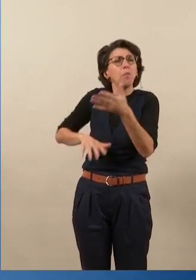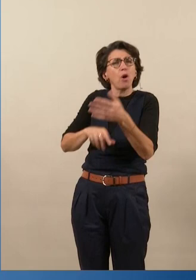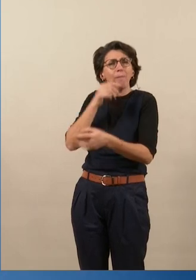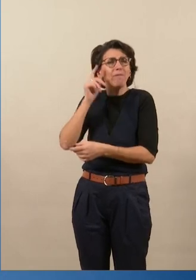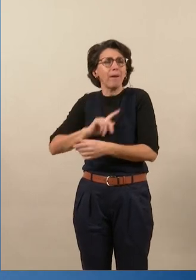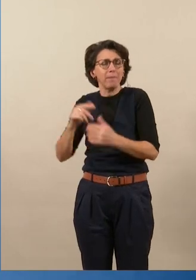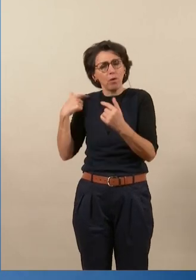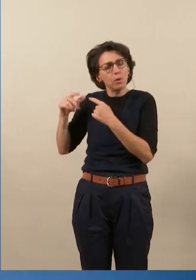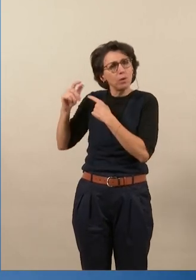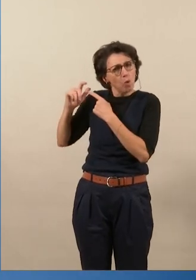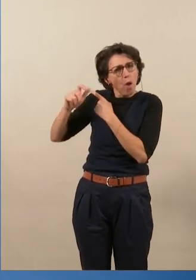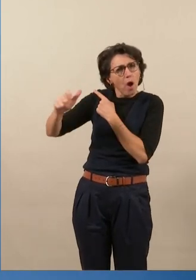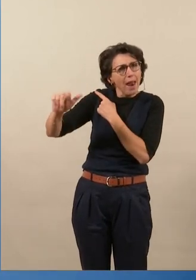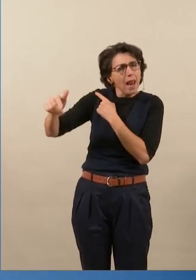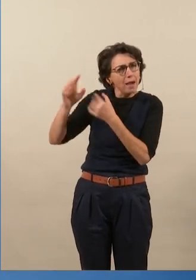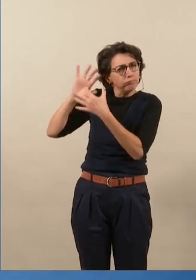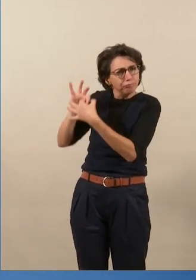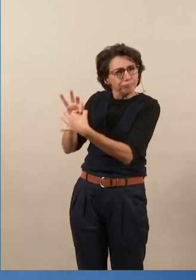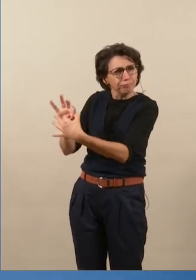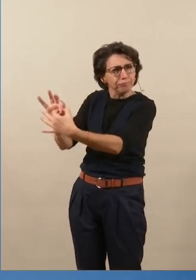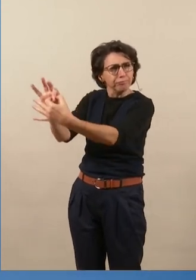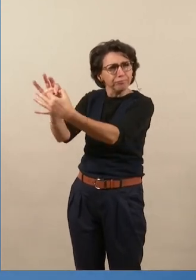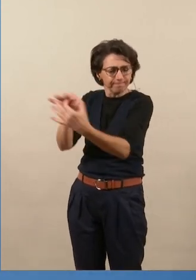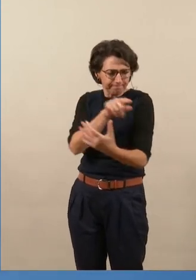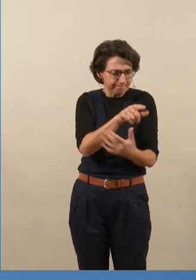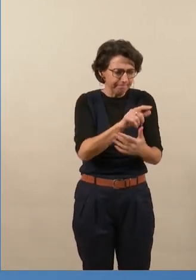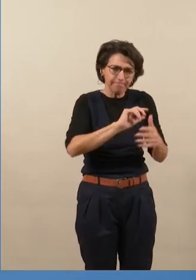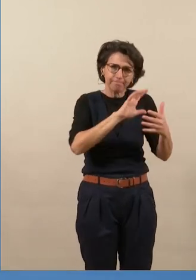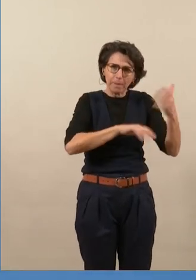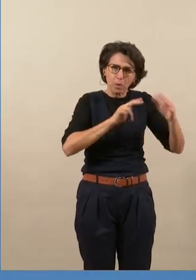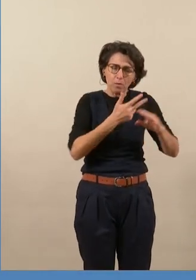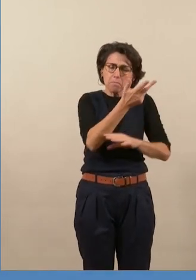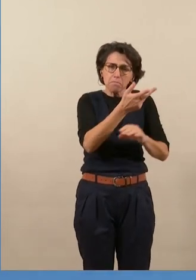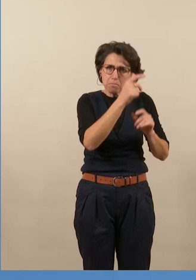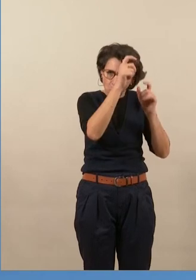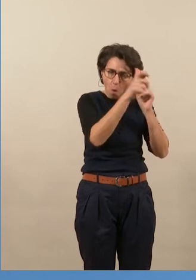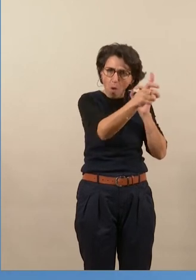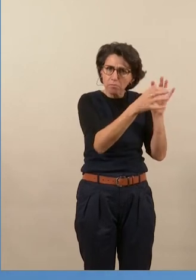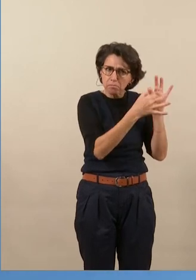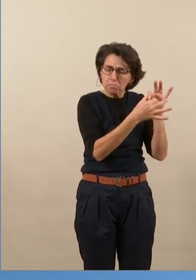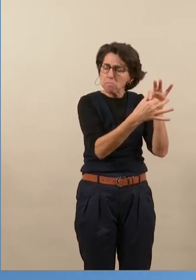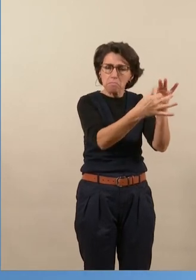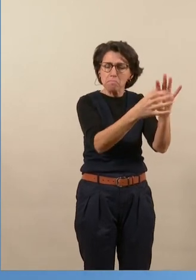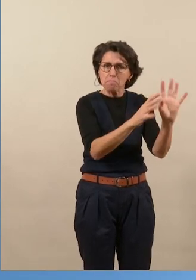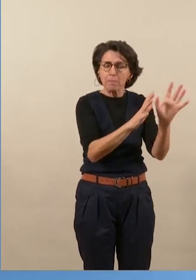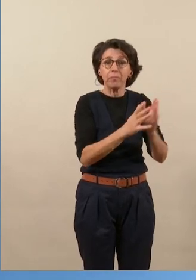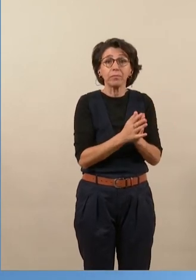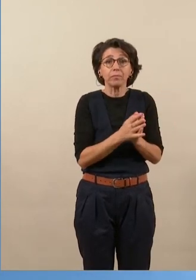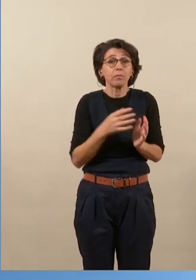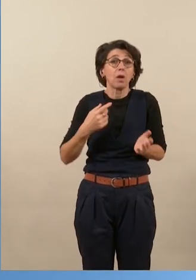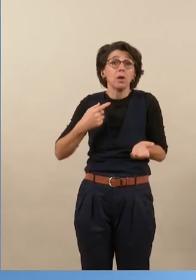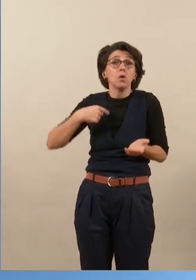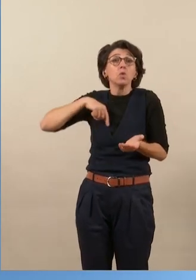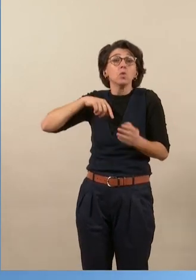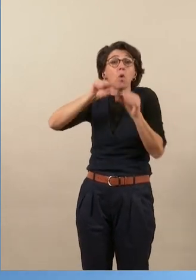coup avait une forme de de réelle cohérence sur sur l'ensemble de ce qui avait été proposé alors nous on a beaucoup d'espoir par rapport au Donat parce que on se dit peut-être que ces